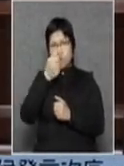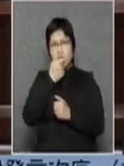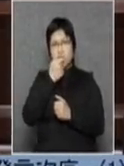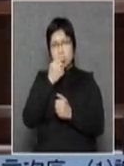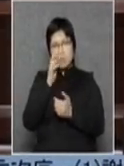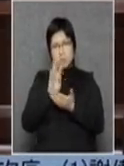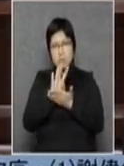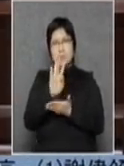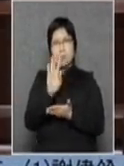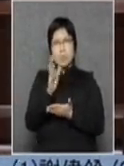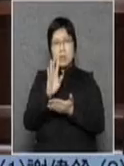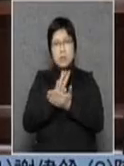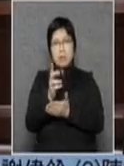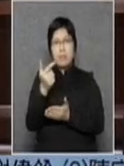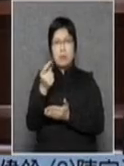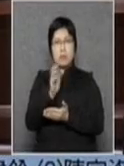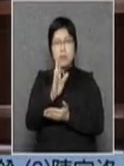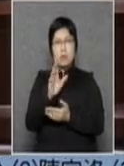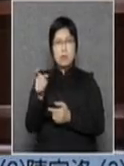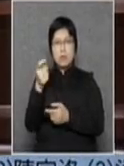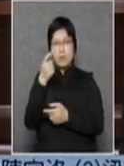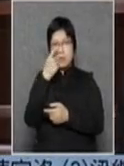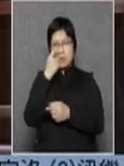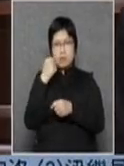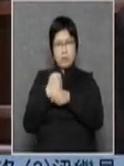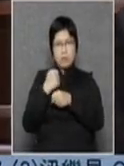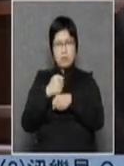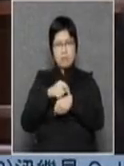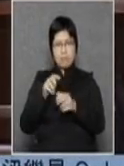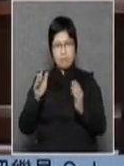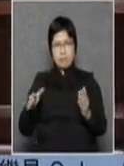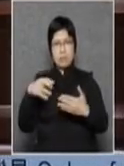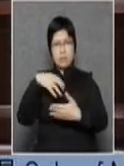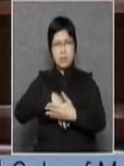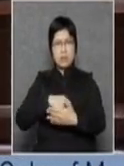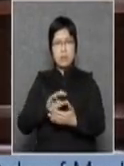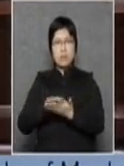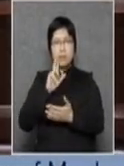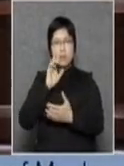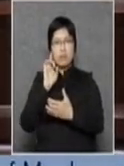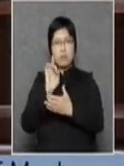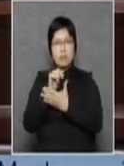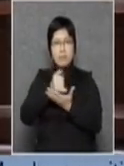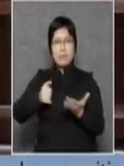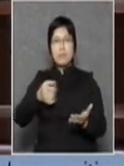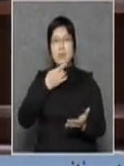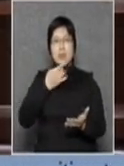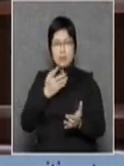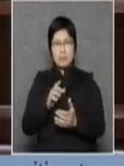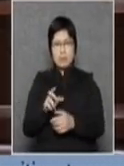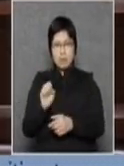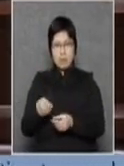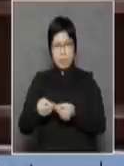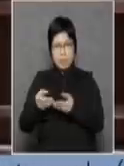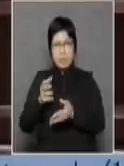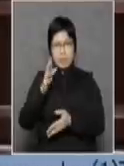或4年半，即是總之在梁振英的任內，如果他不提早下台，就可以提供